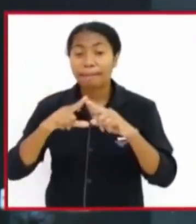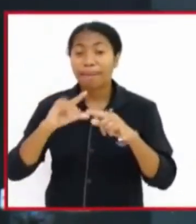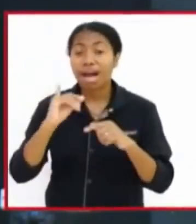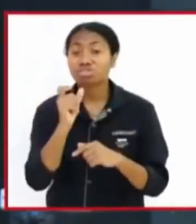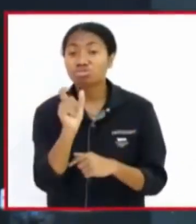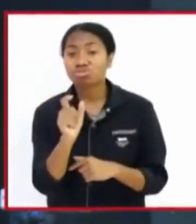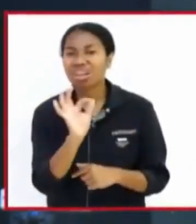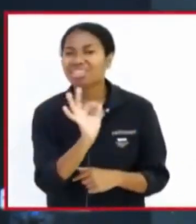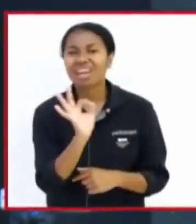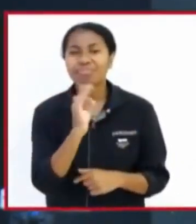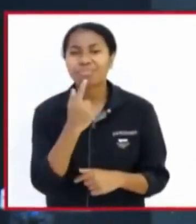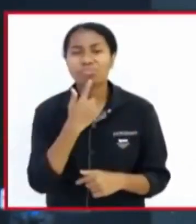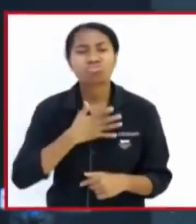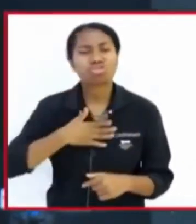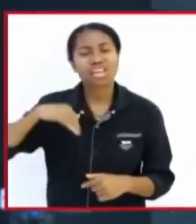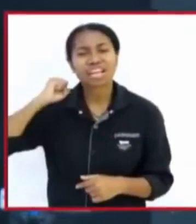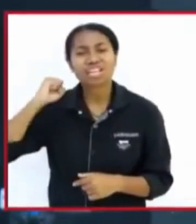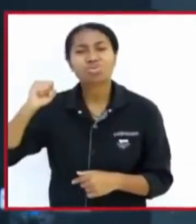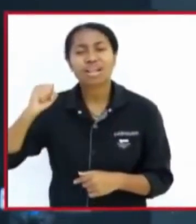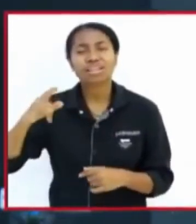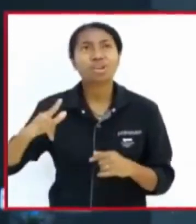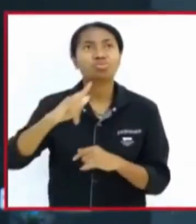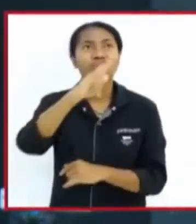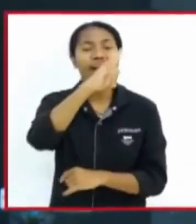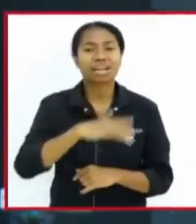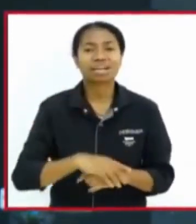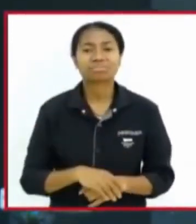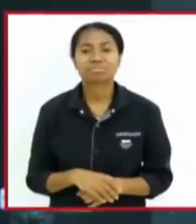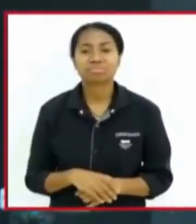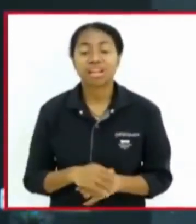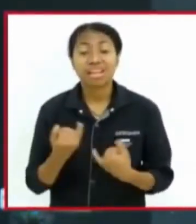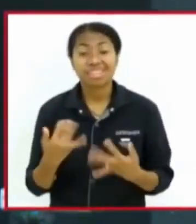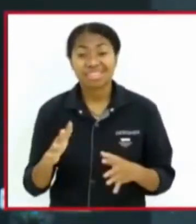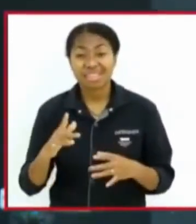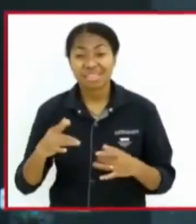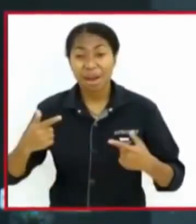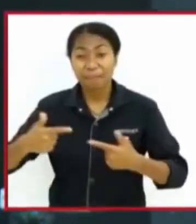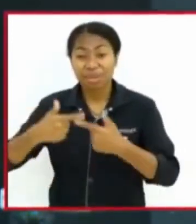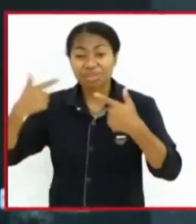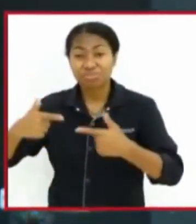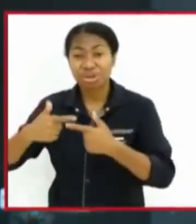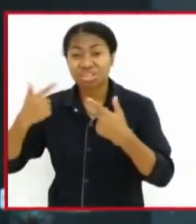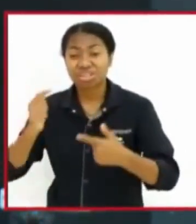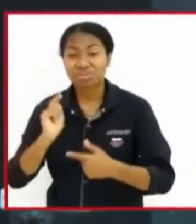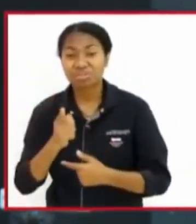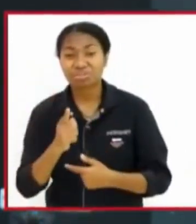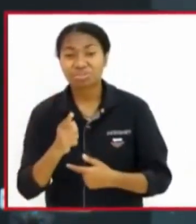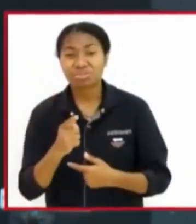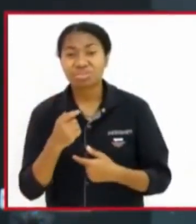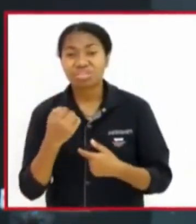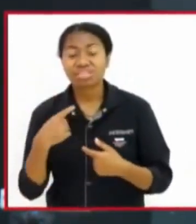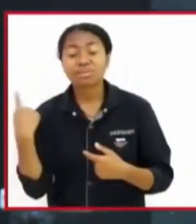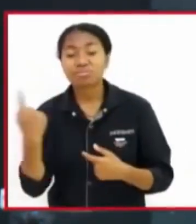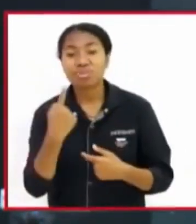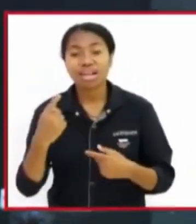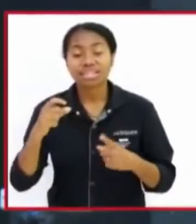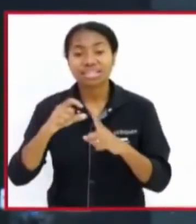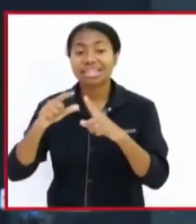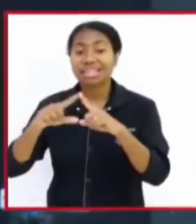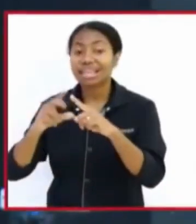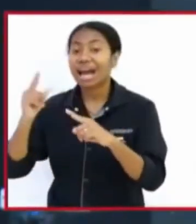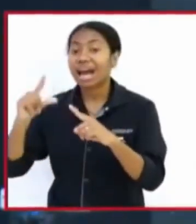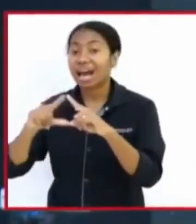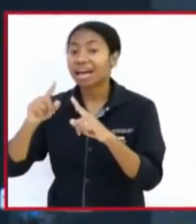kekuatan udara sehingga pertempuran hanya seru di darat